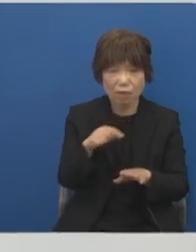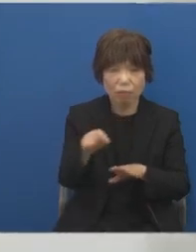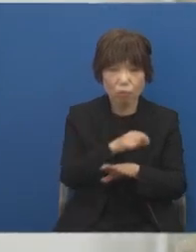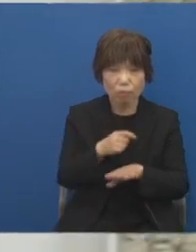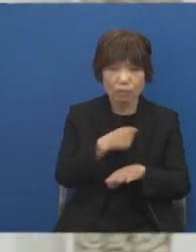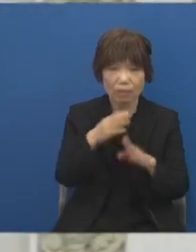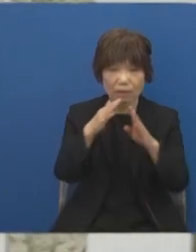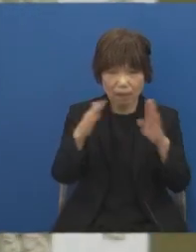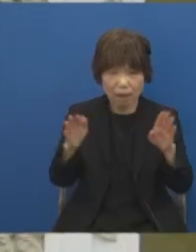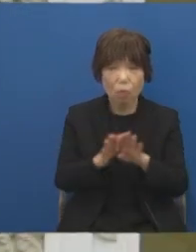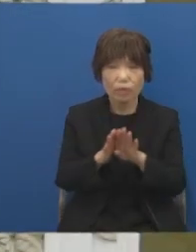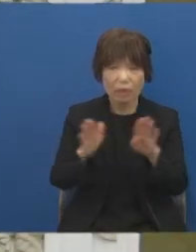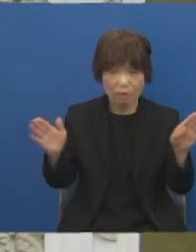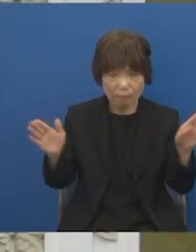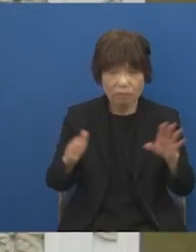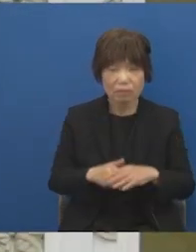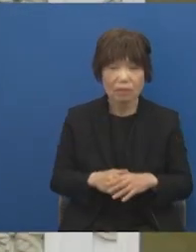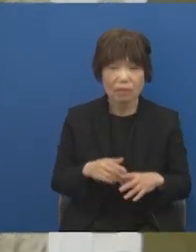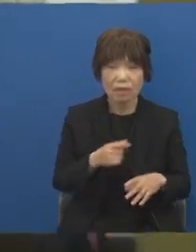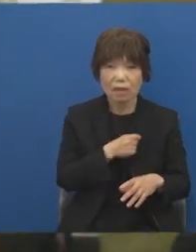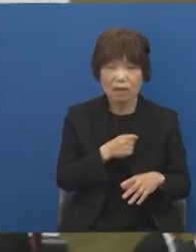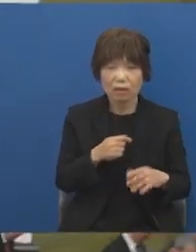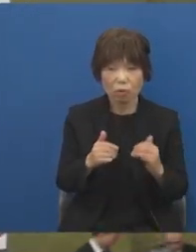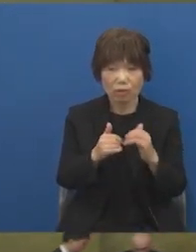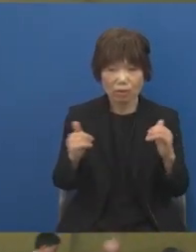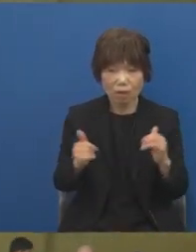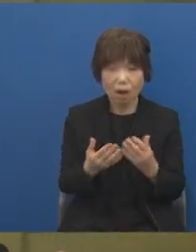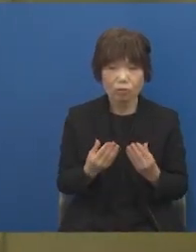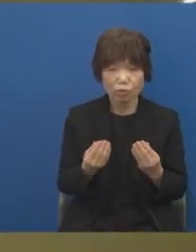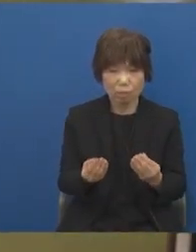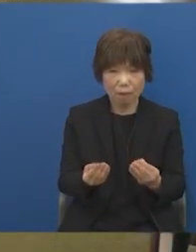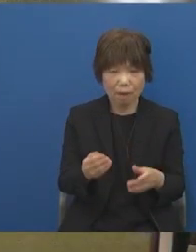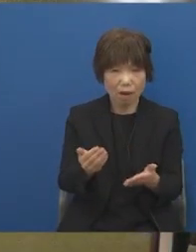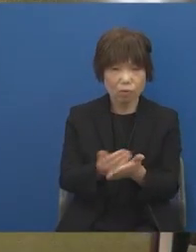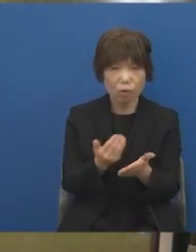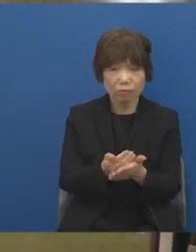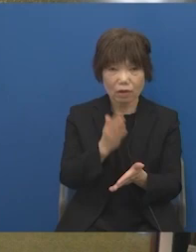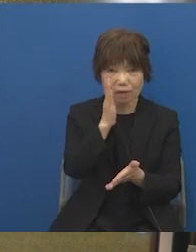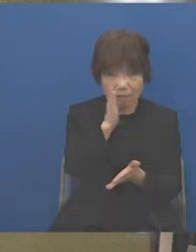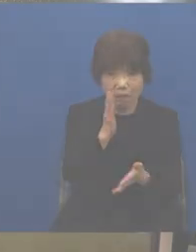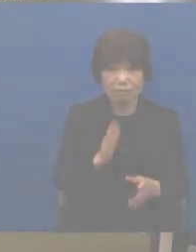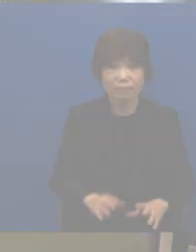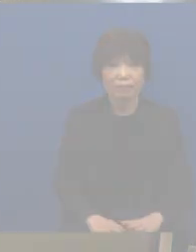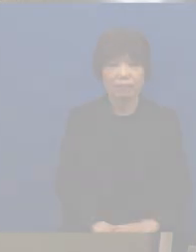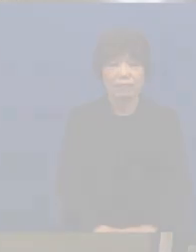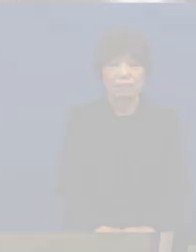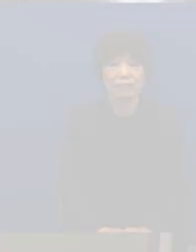会を開きますので、委員の方々はこのまま議場にお残り願います。